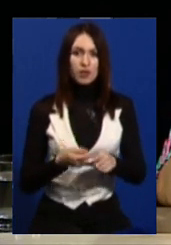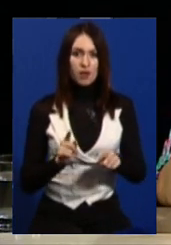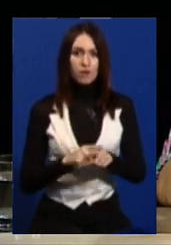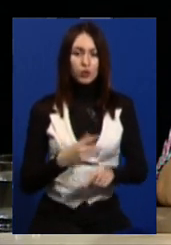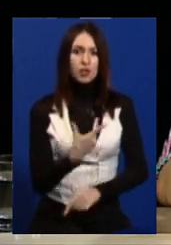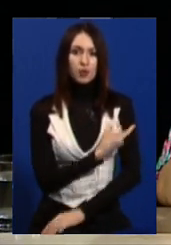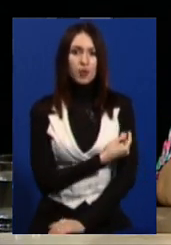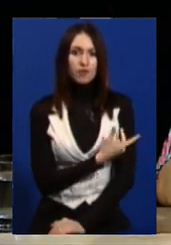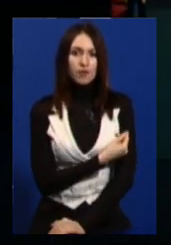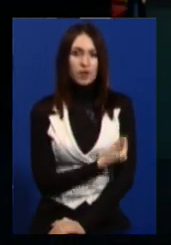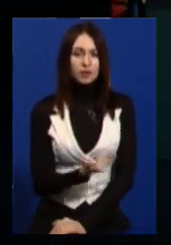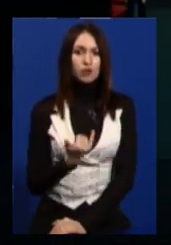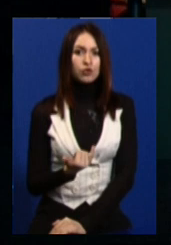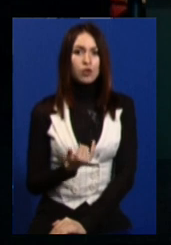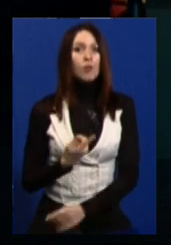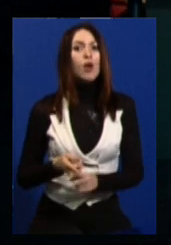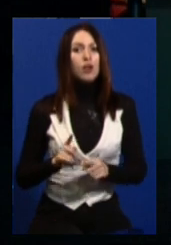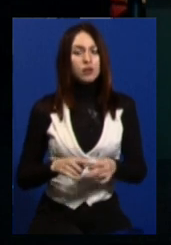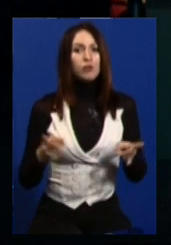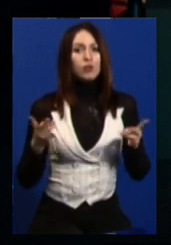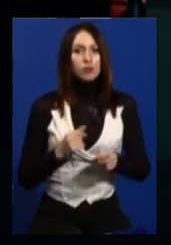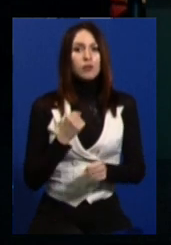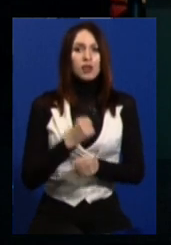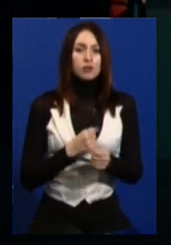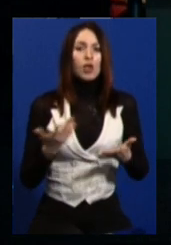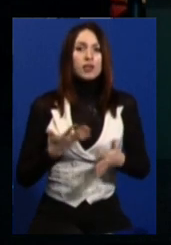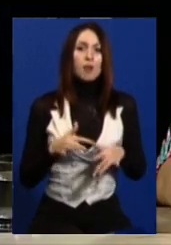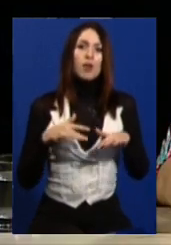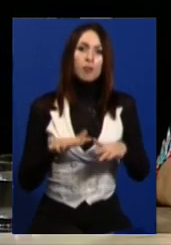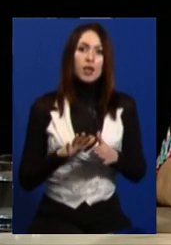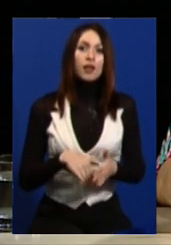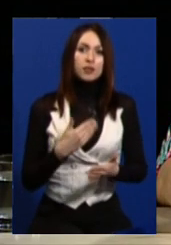спецоперации. Поэтому необходимо разработать какие-то мероприятия